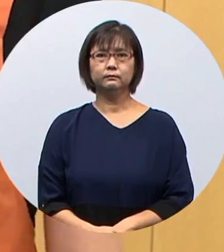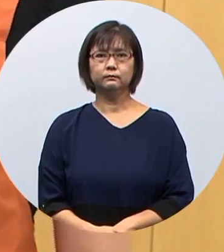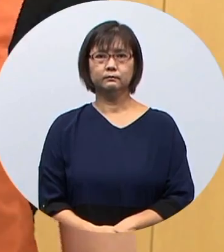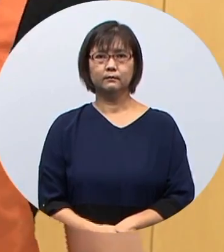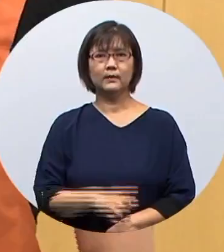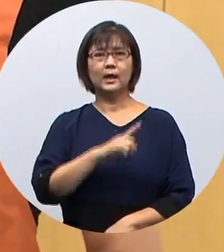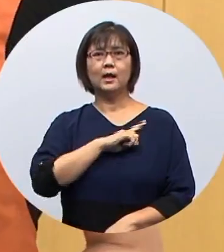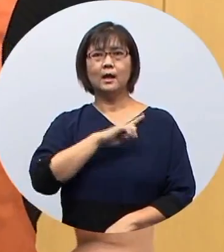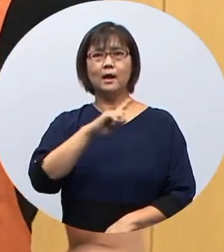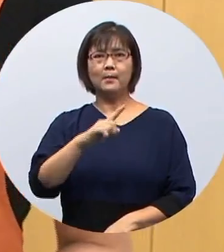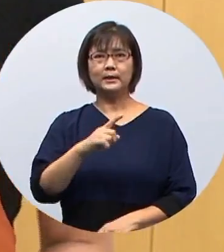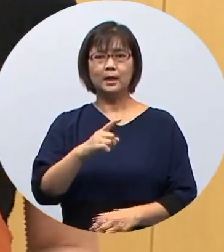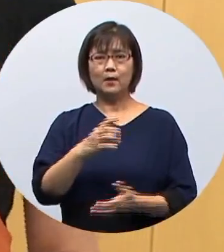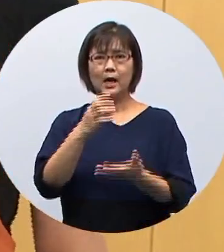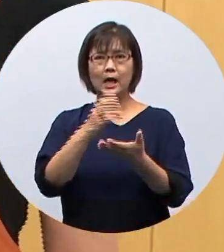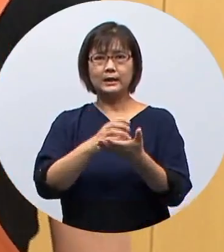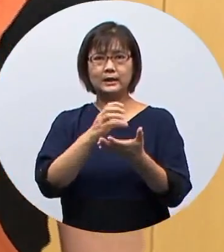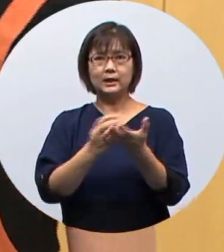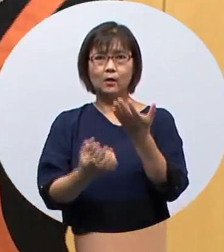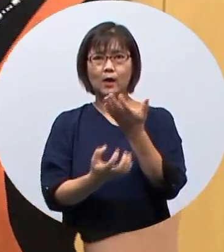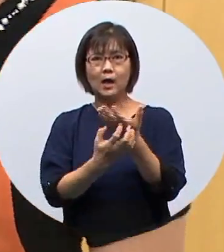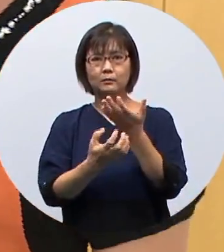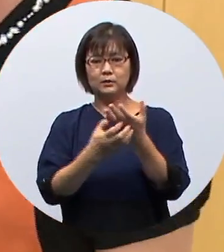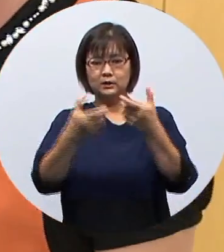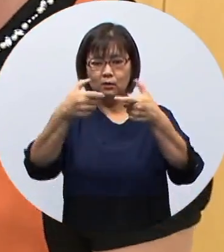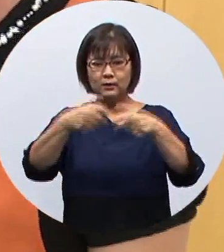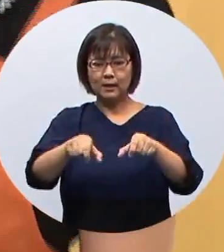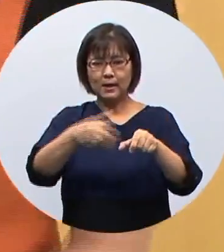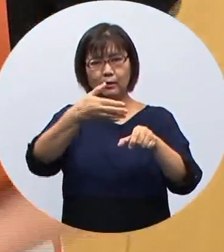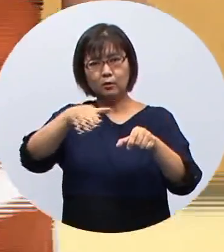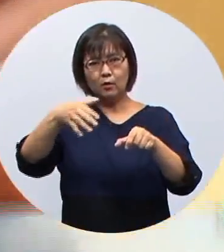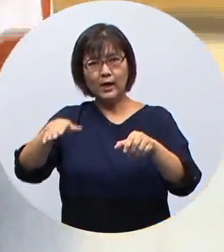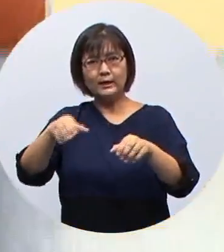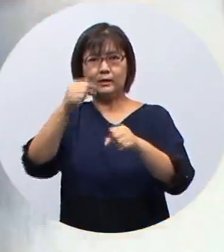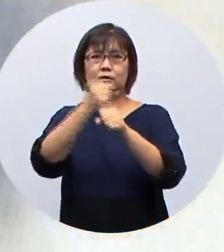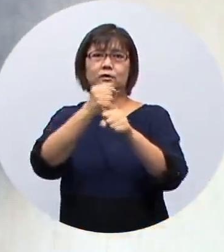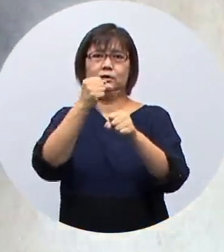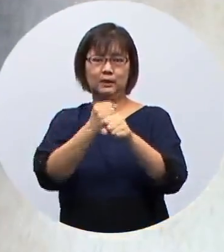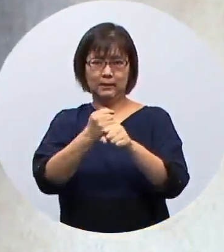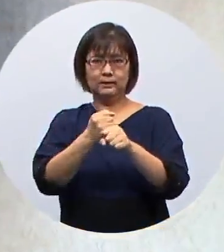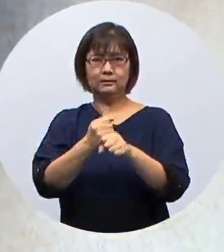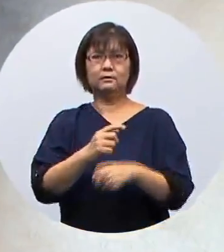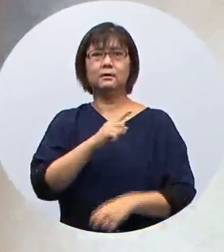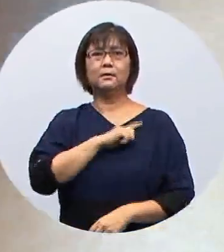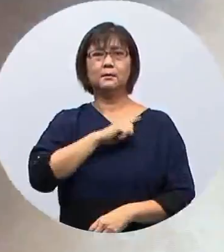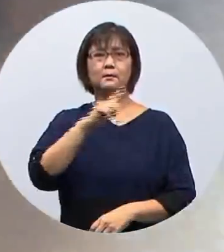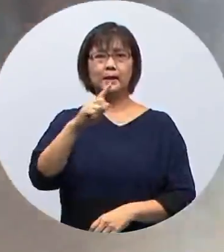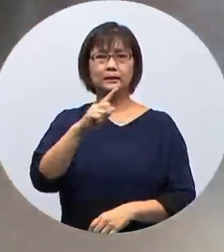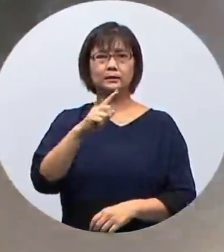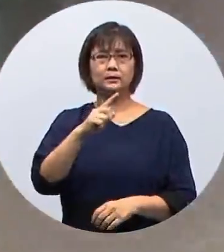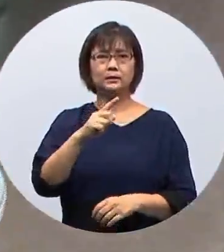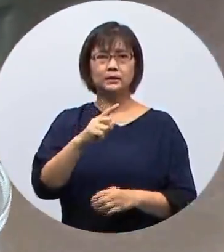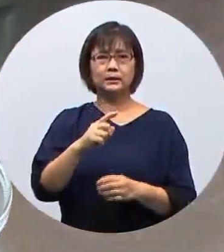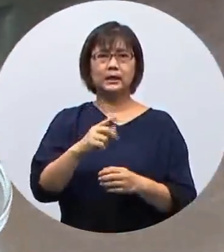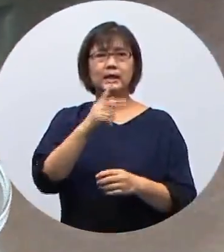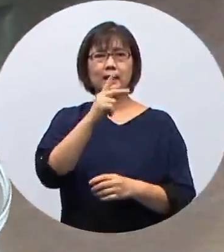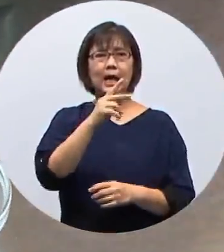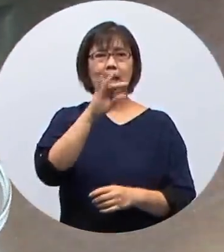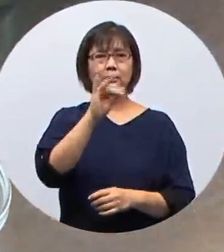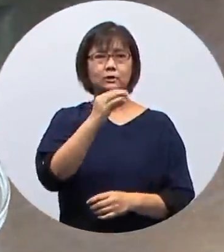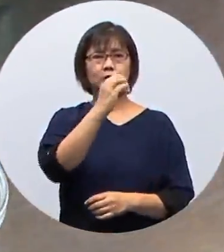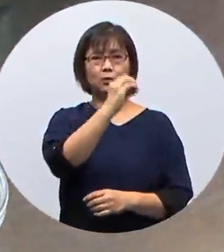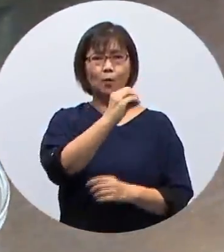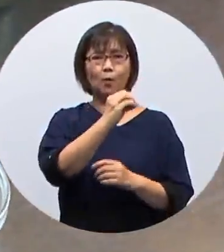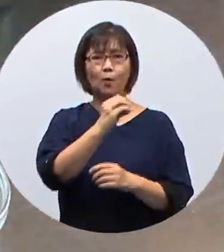さあ、まずは茶碗蒸しの卵液を作っていくんですが、こちらがお出汁ですね。 はい、カツオと昆布で取りました。 は